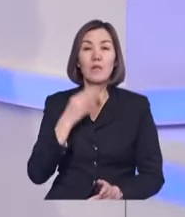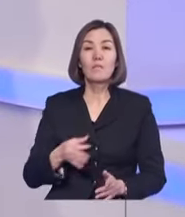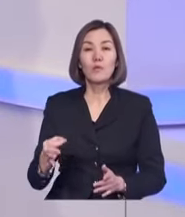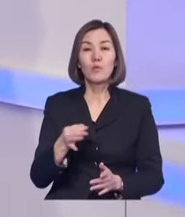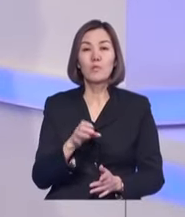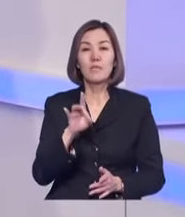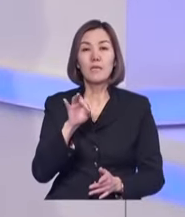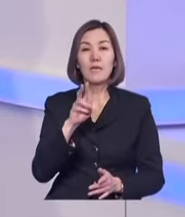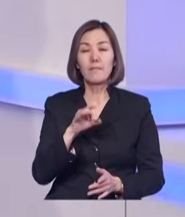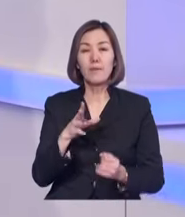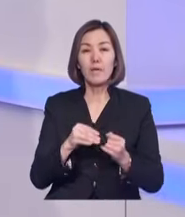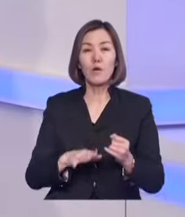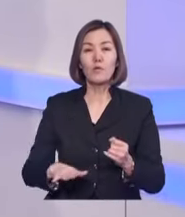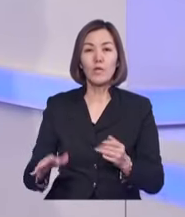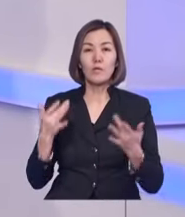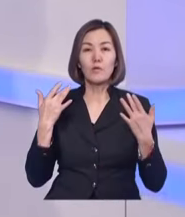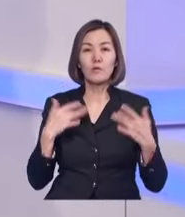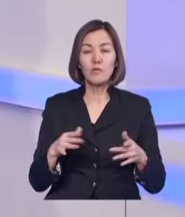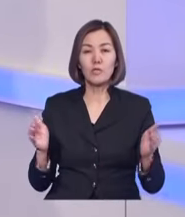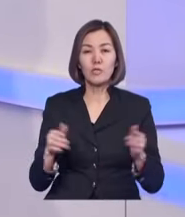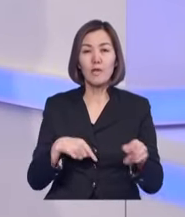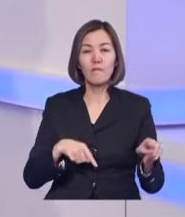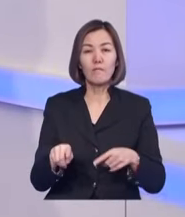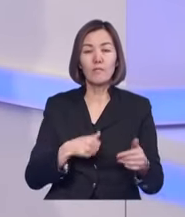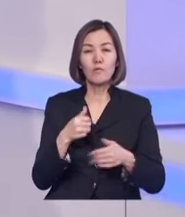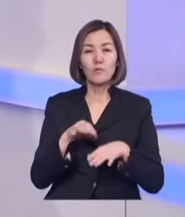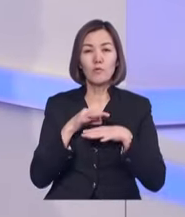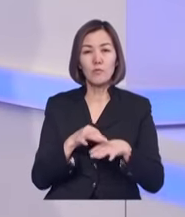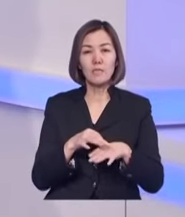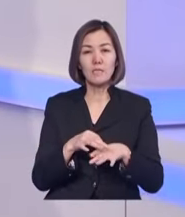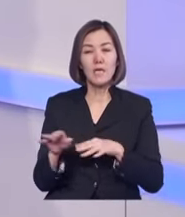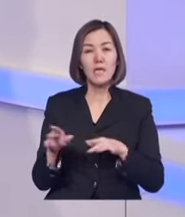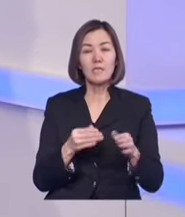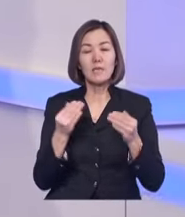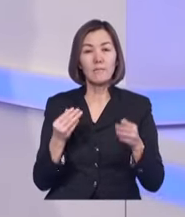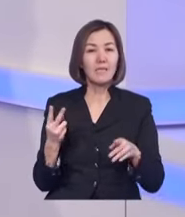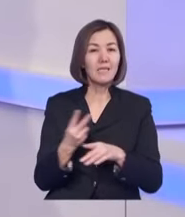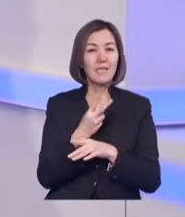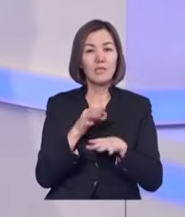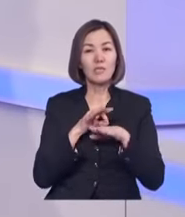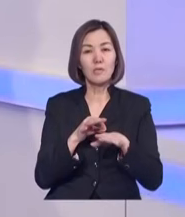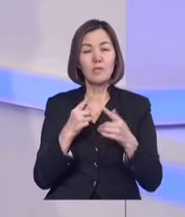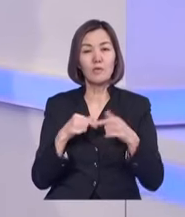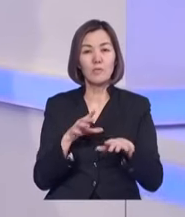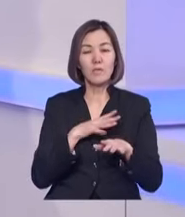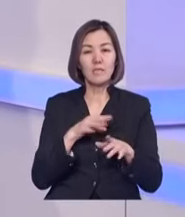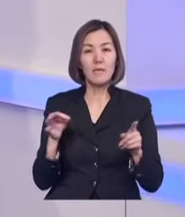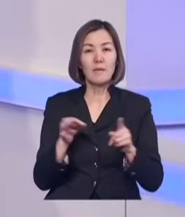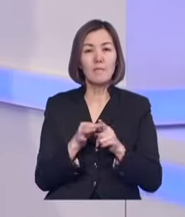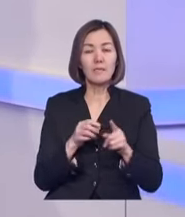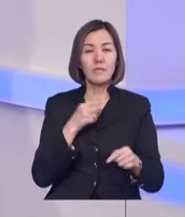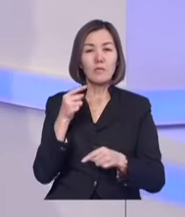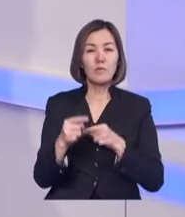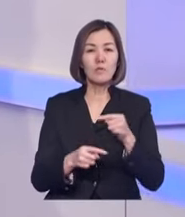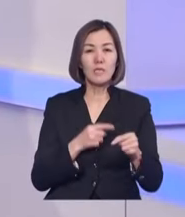Алматы облысы Райымбек ауданының түлектері шағын футболдан турнир өткізді. Аталған шара биыл екінші мәрте ұйымдастырылып отыр. Мақсаты